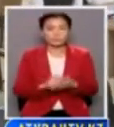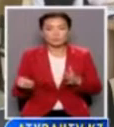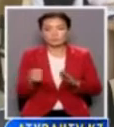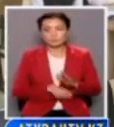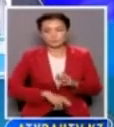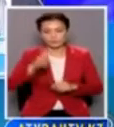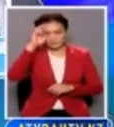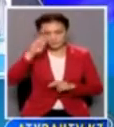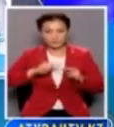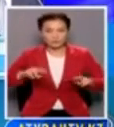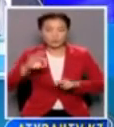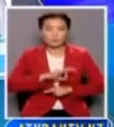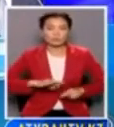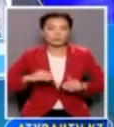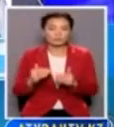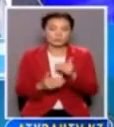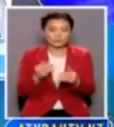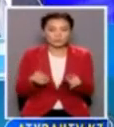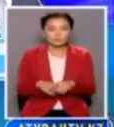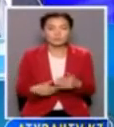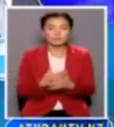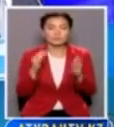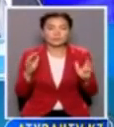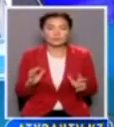жоқ. Мемлекет педагог мәртебесін көтеруде жаңа